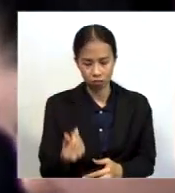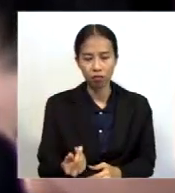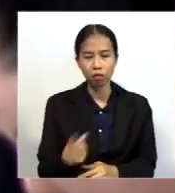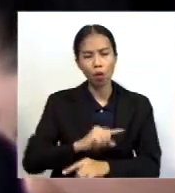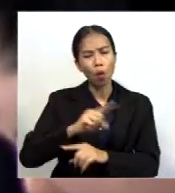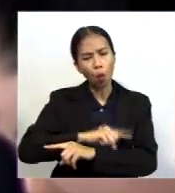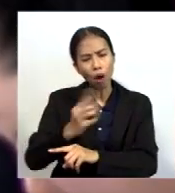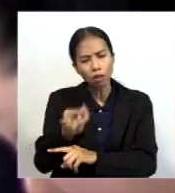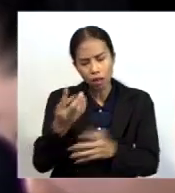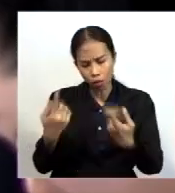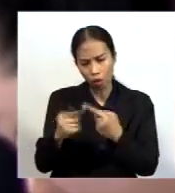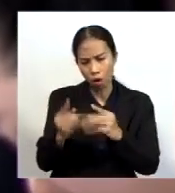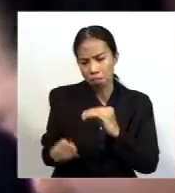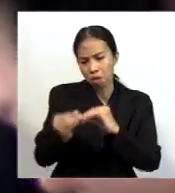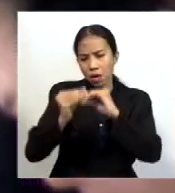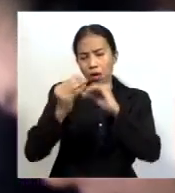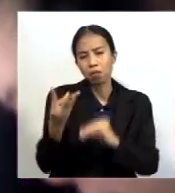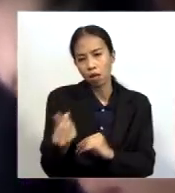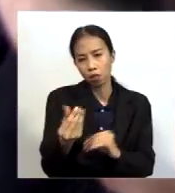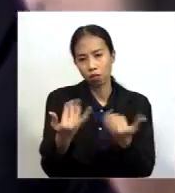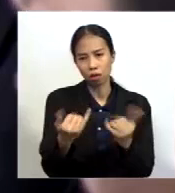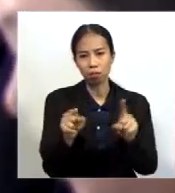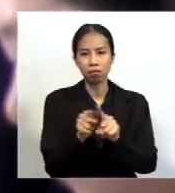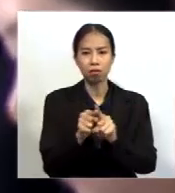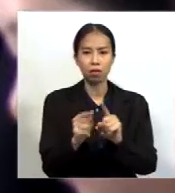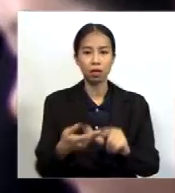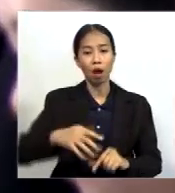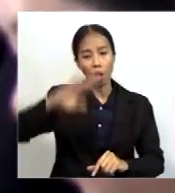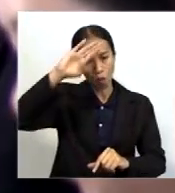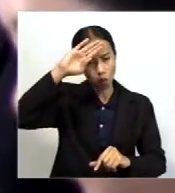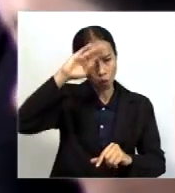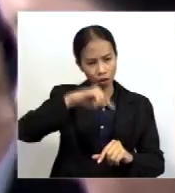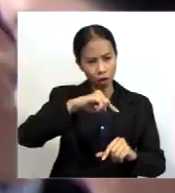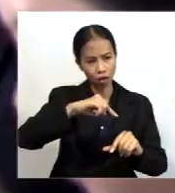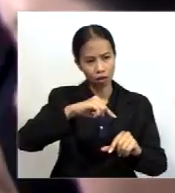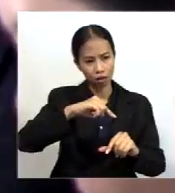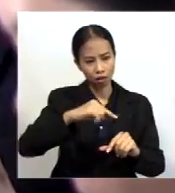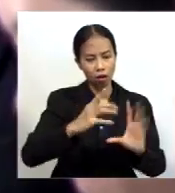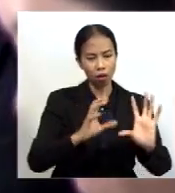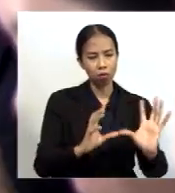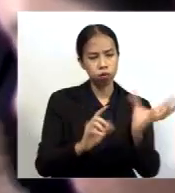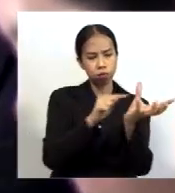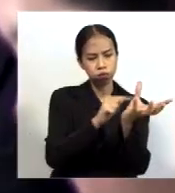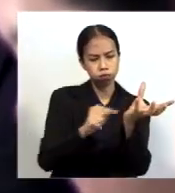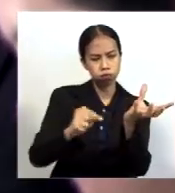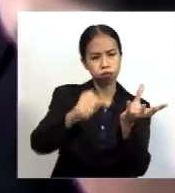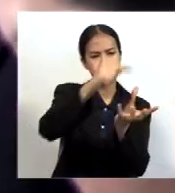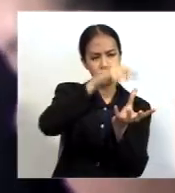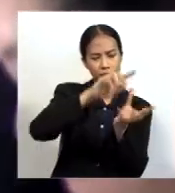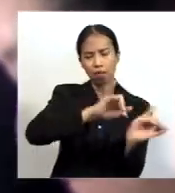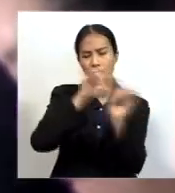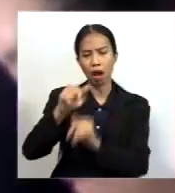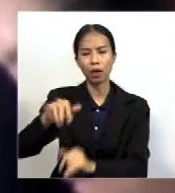ราะนั้นก็จะเห็นว่าสถานการณ์ของโลกก็เริ่มเปลี่ยนนะฮะของโรคนะเริ่มเปลี่ยนไปอยู่อีกภูมิภาคหนึ่งของโลกนะก็คือยุโรปนะ